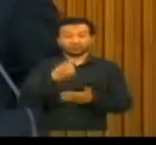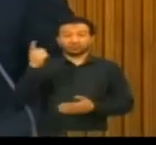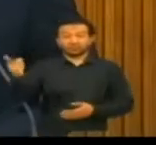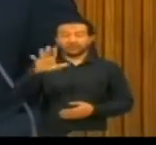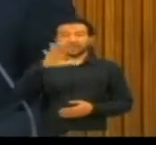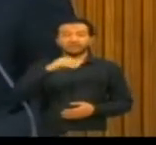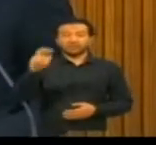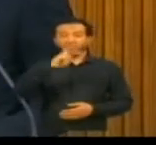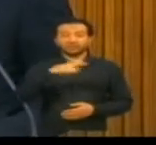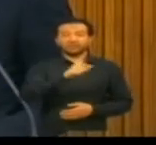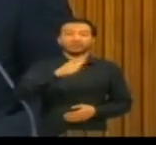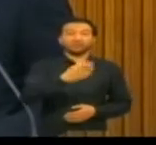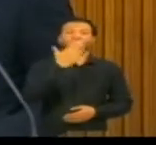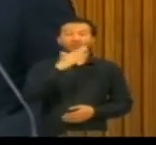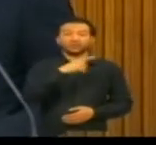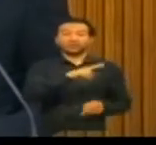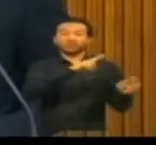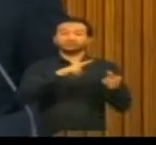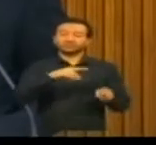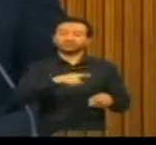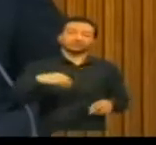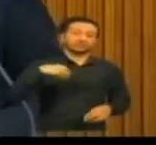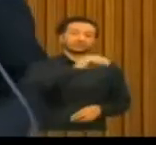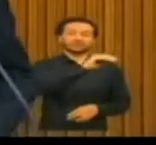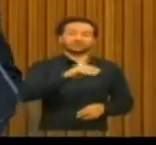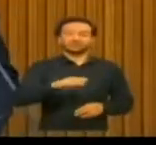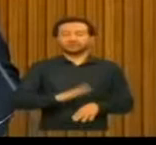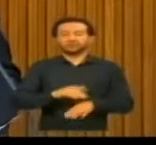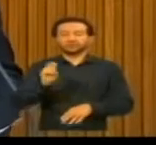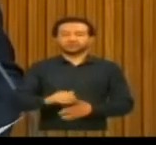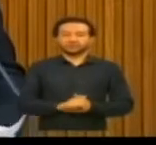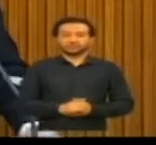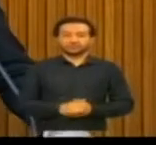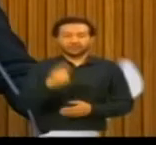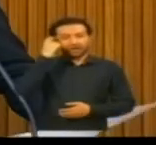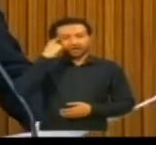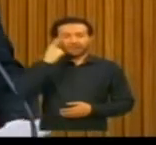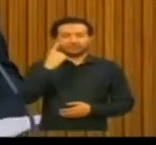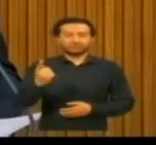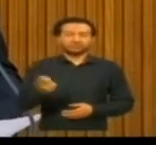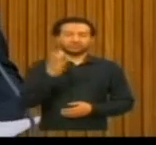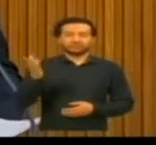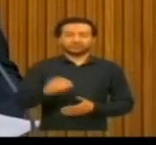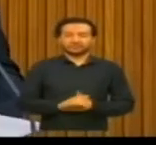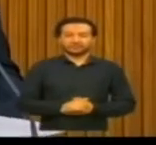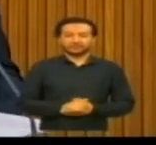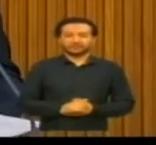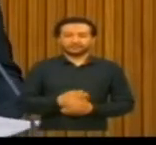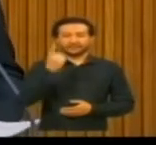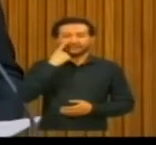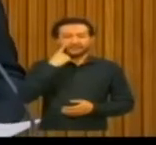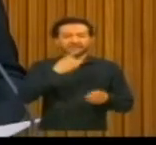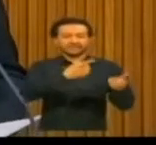50 milyon dolar para bulamadım, tank palet fabrikasını Katarlılara satıyorum diyor. Akla bakın, mantığa bakın. Devletin